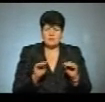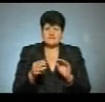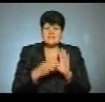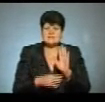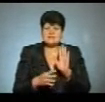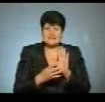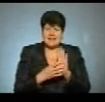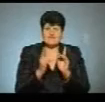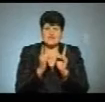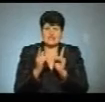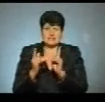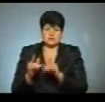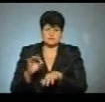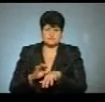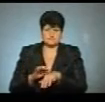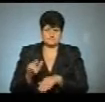89 ліжок для інфікованих.